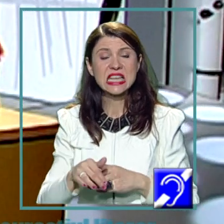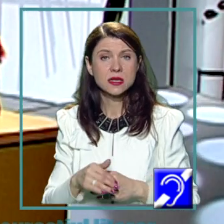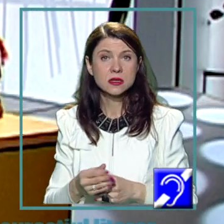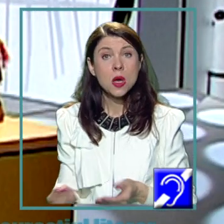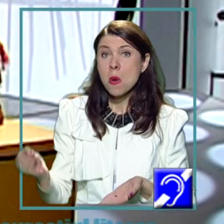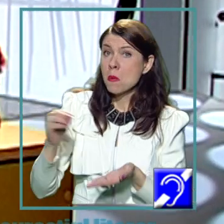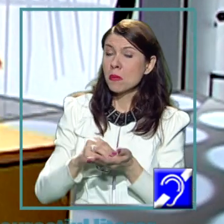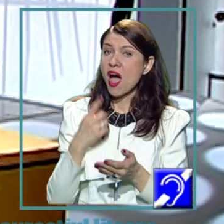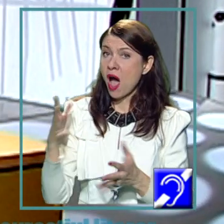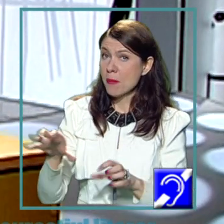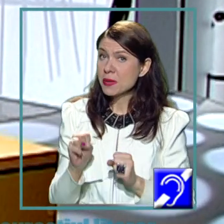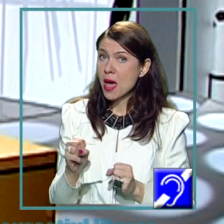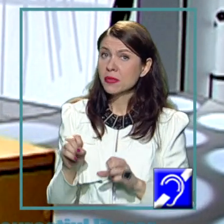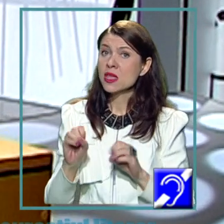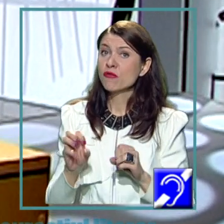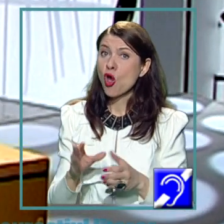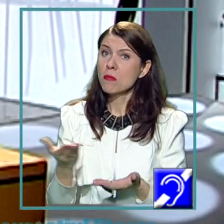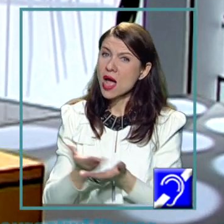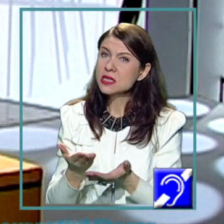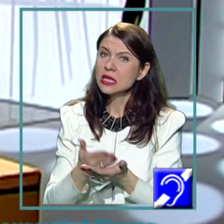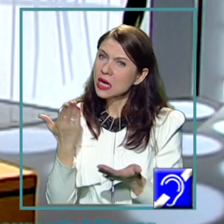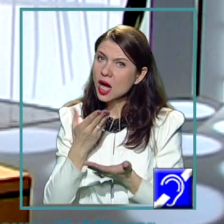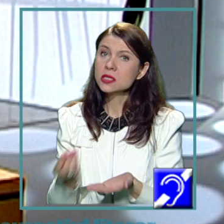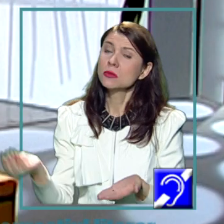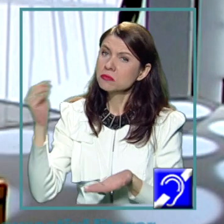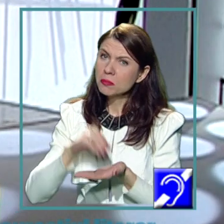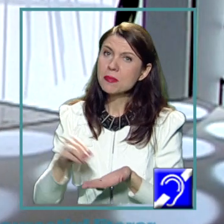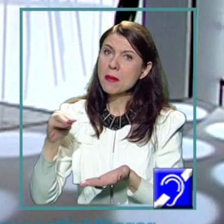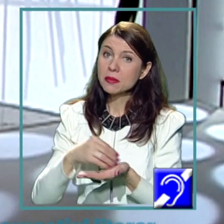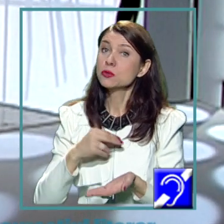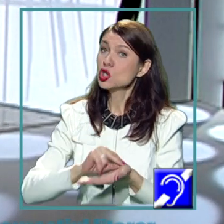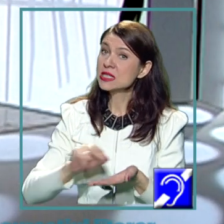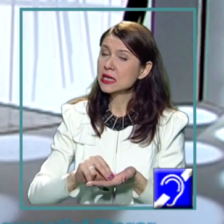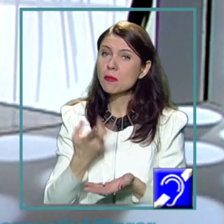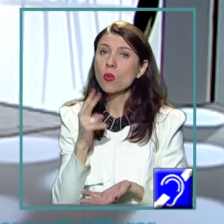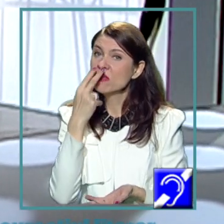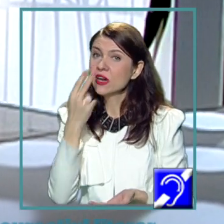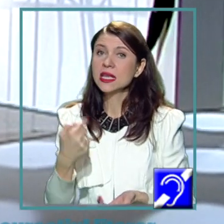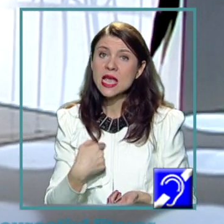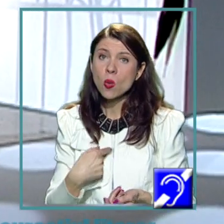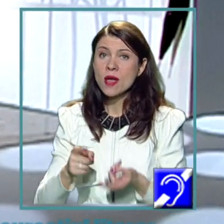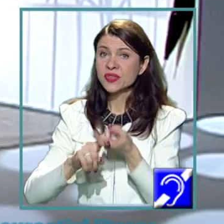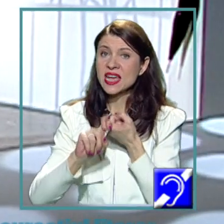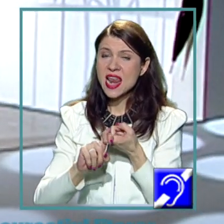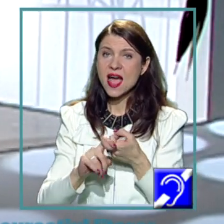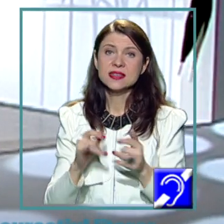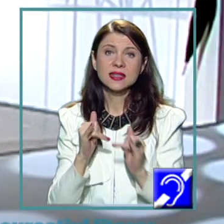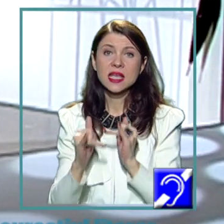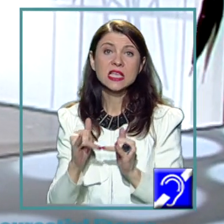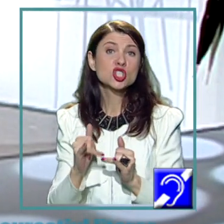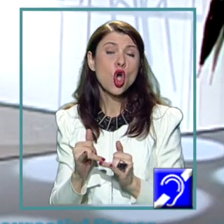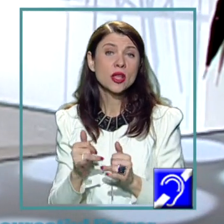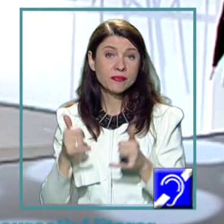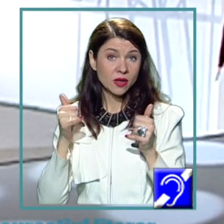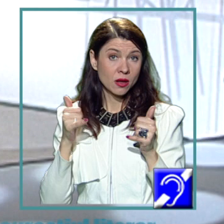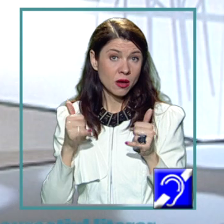multă informație de la arhive, scriam pur și simplu cum văd eu relația dintre istoria reală, cu,